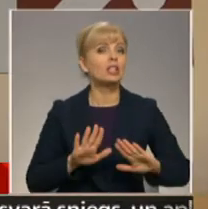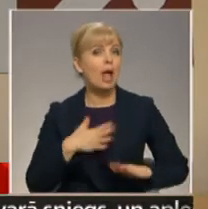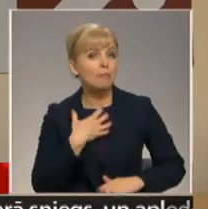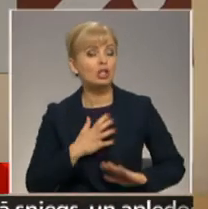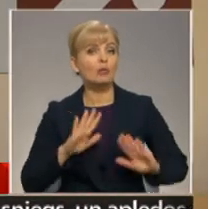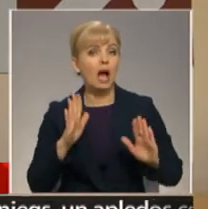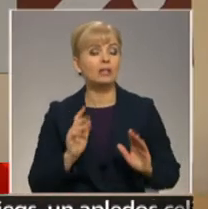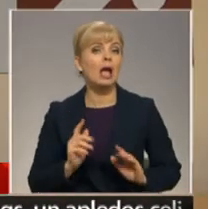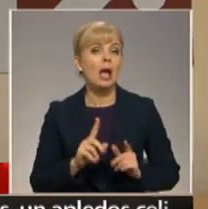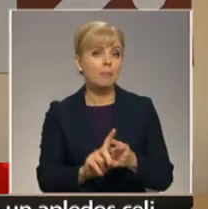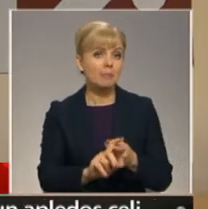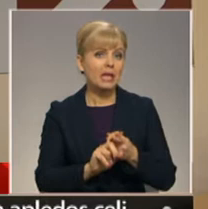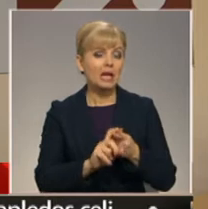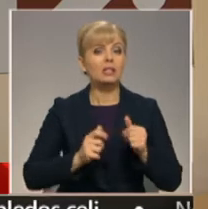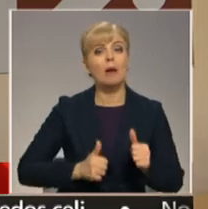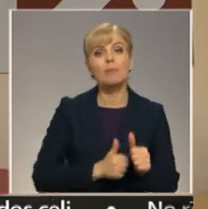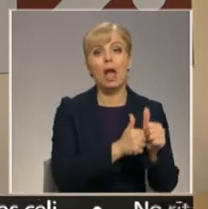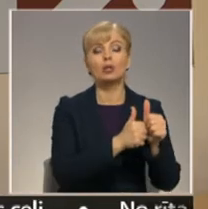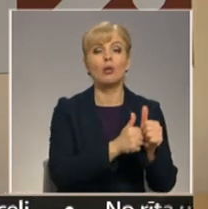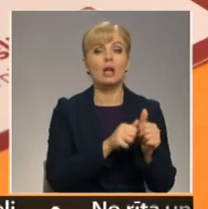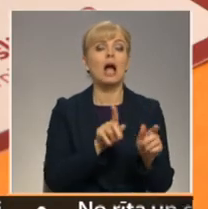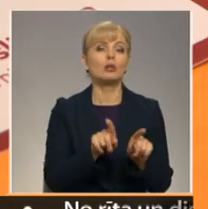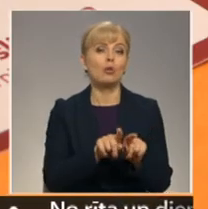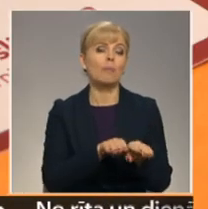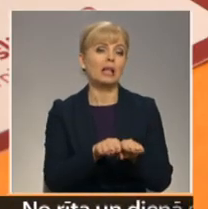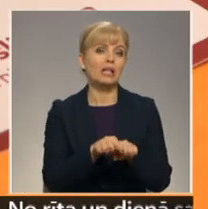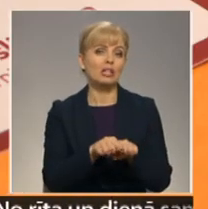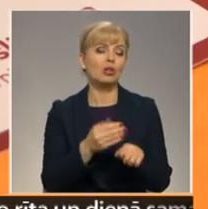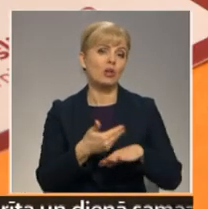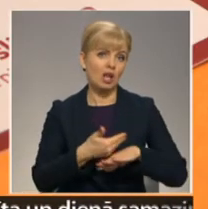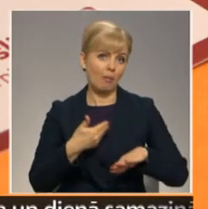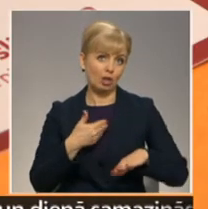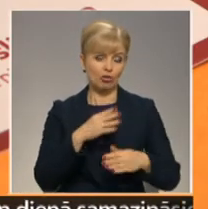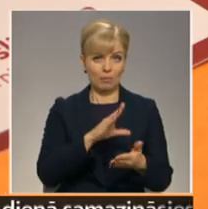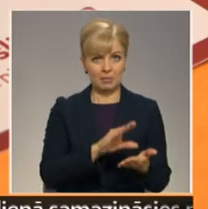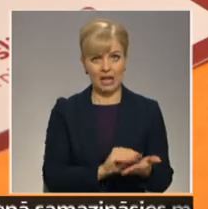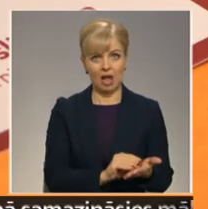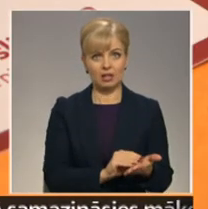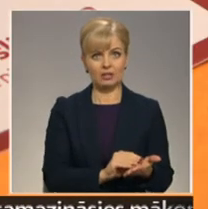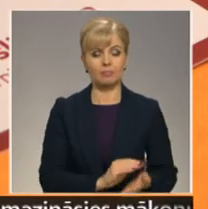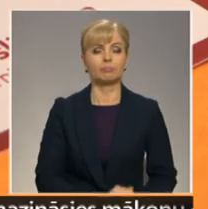piesaistīt mentoru ar līdzīgu iepriekšēju pieredzi. Linda Bērze, Olafs Peršavits, Latvijas televīzija.